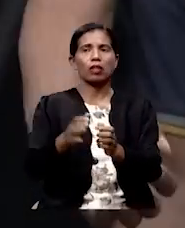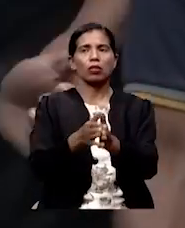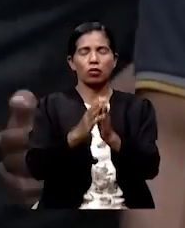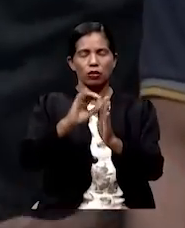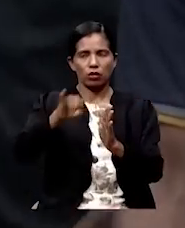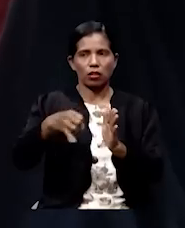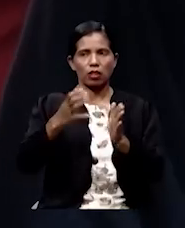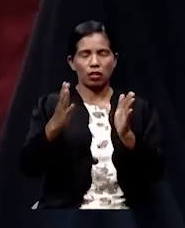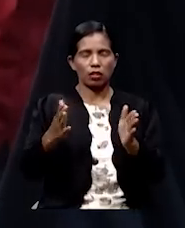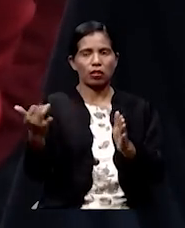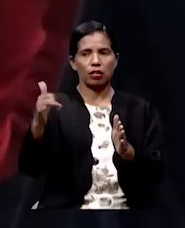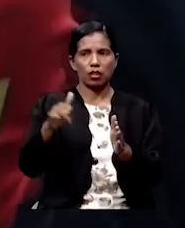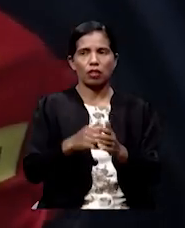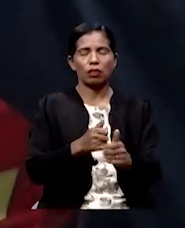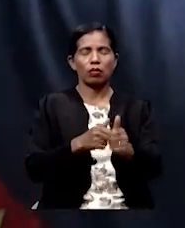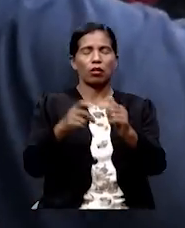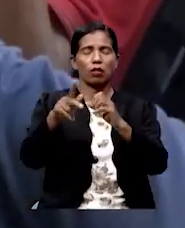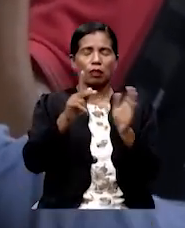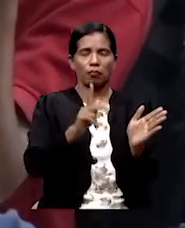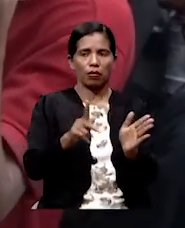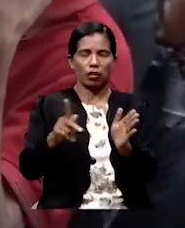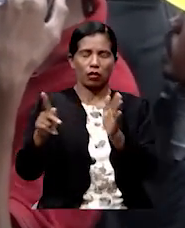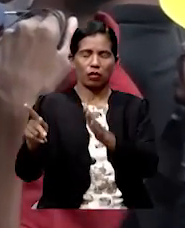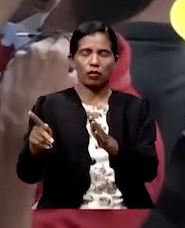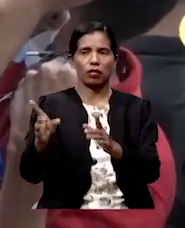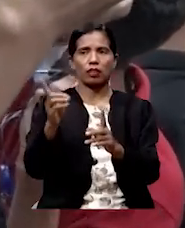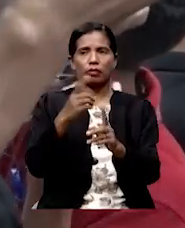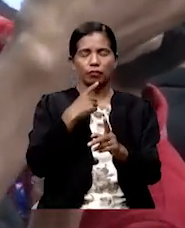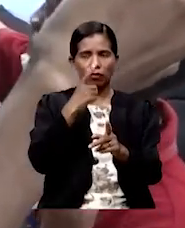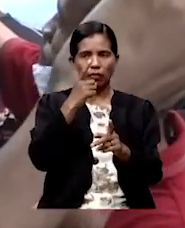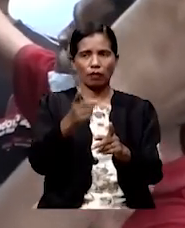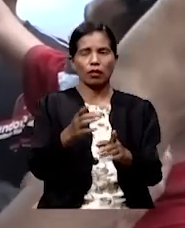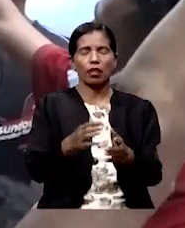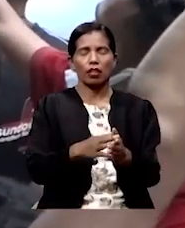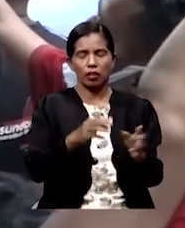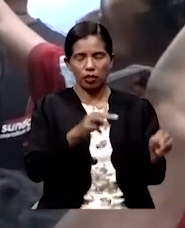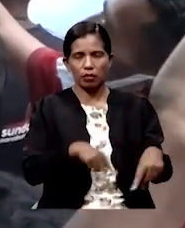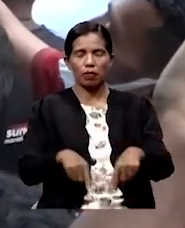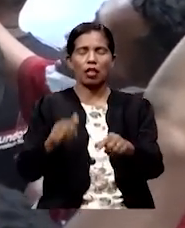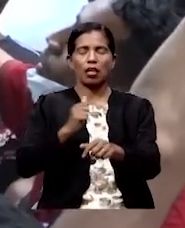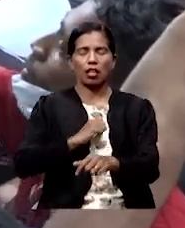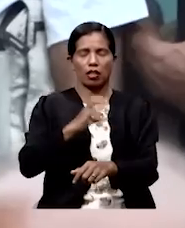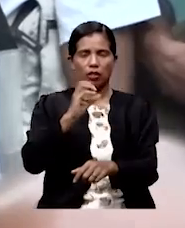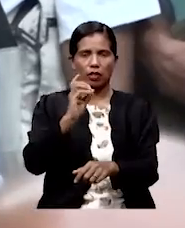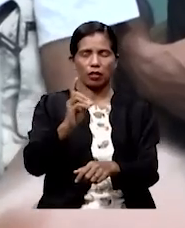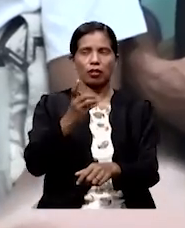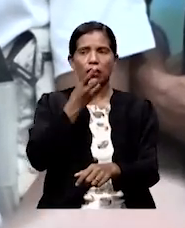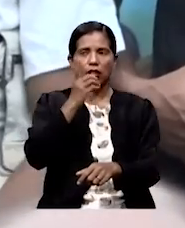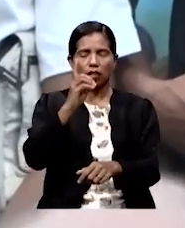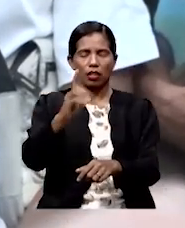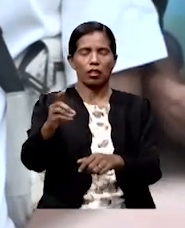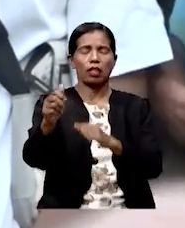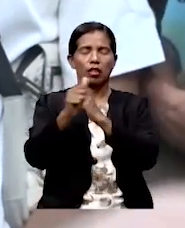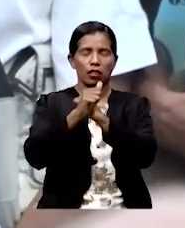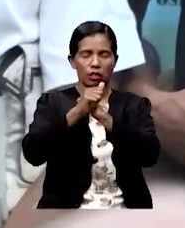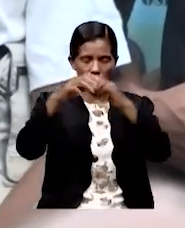jornalista siram. Tir planu iha lorong hat fulane tenente general reformadu se desloka ba inaru ho de declara ninia kandidatura ba